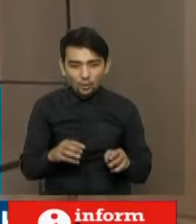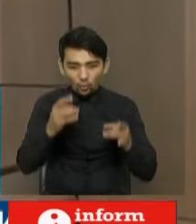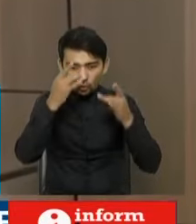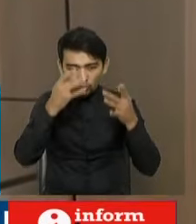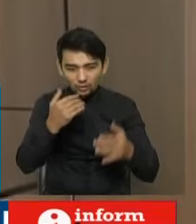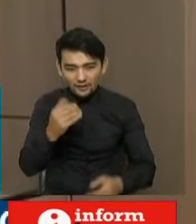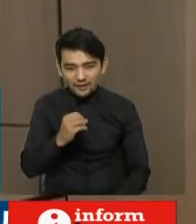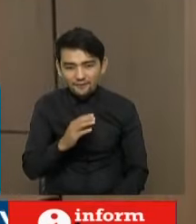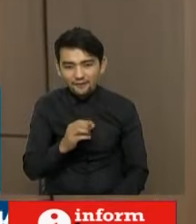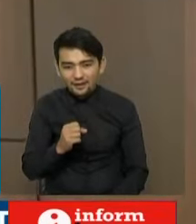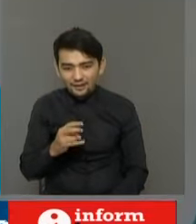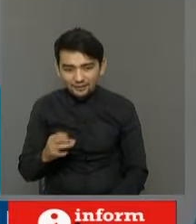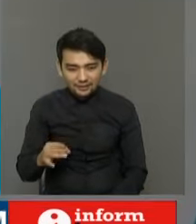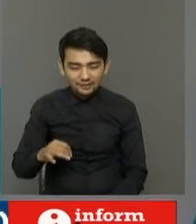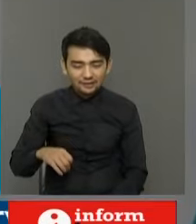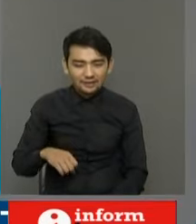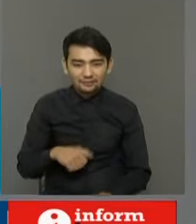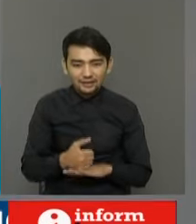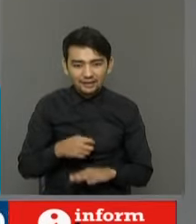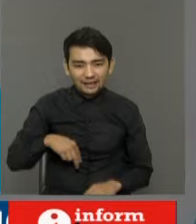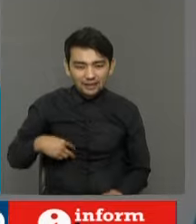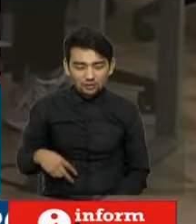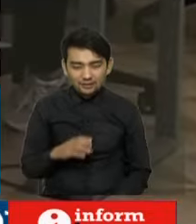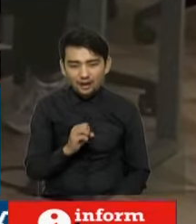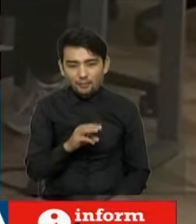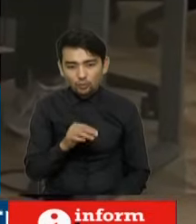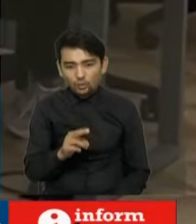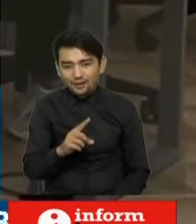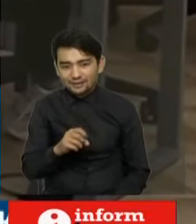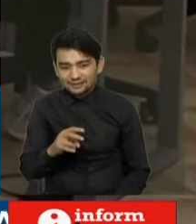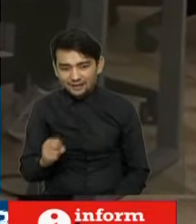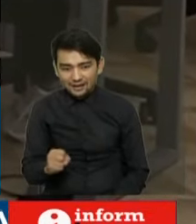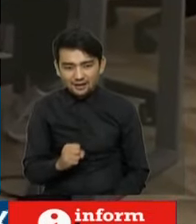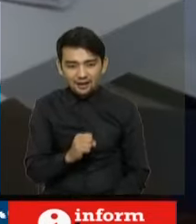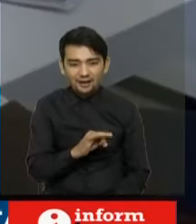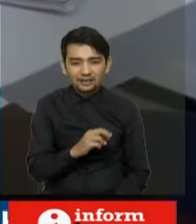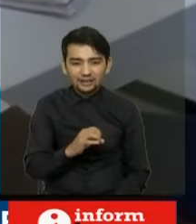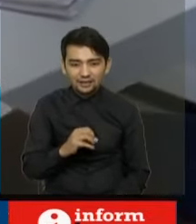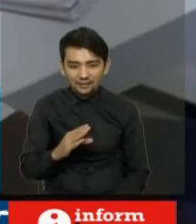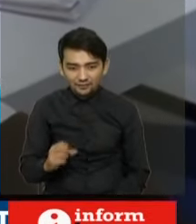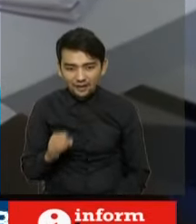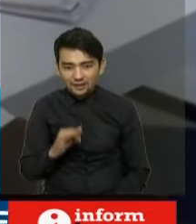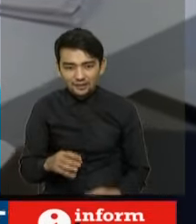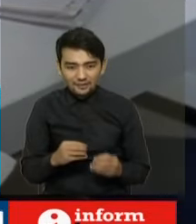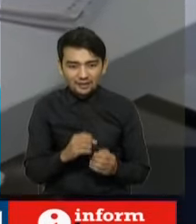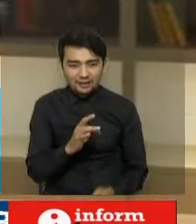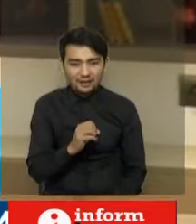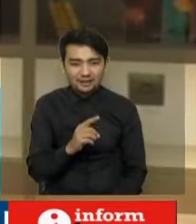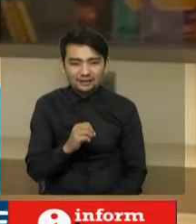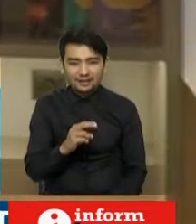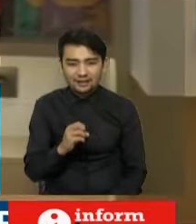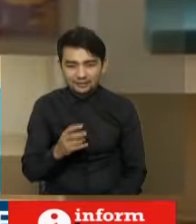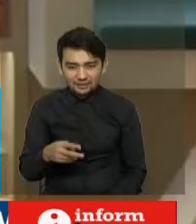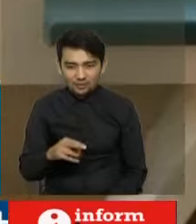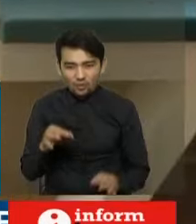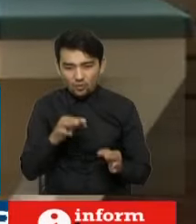Евгений Кочетов, генеральный директор корпоративного фонда «Самрук-Казына Траст» Альфия Адиева и резиденты креативного сообщества области.